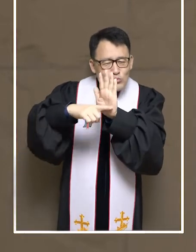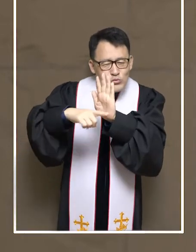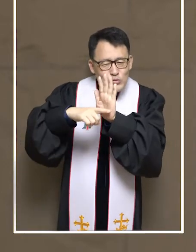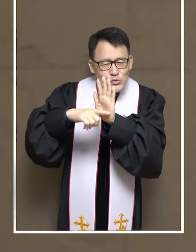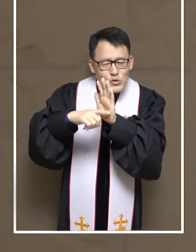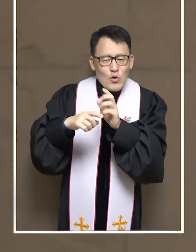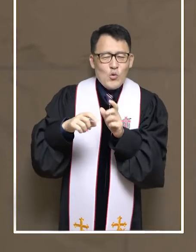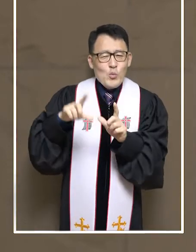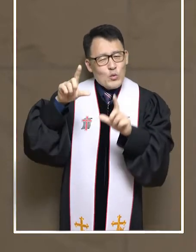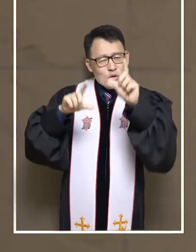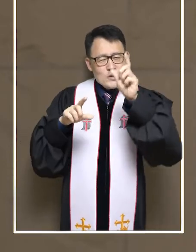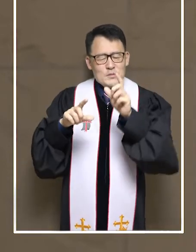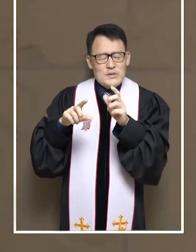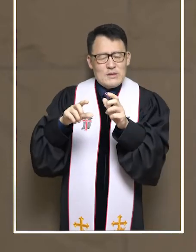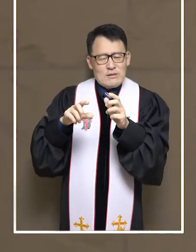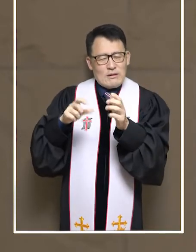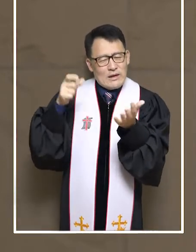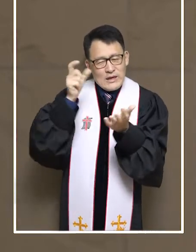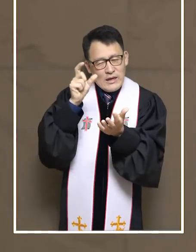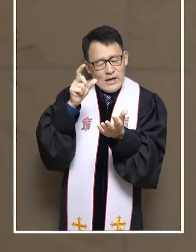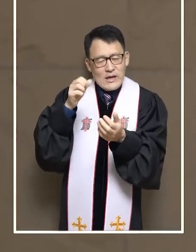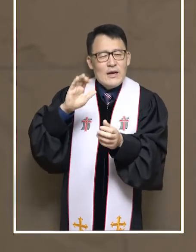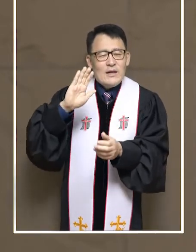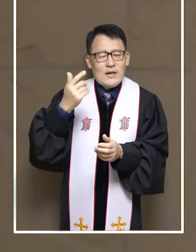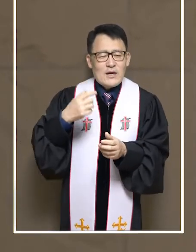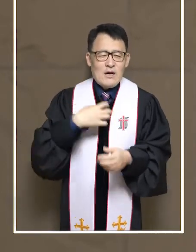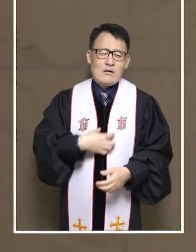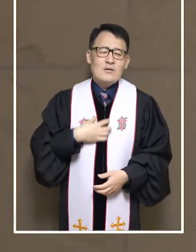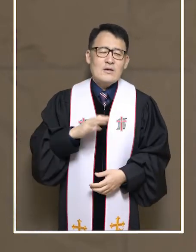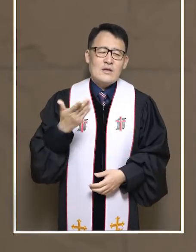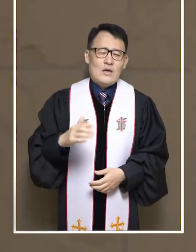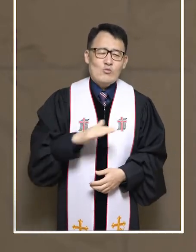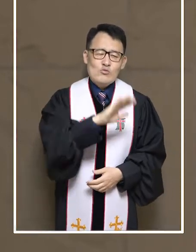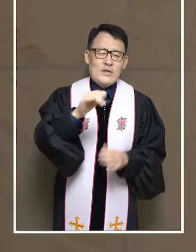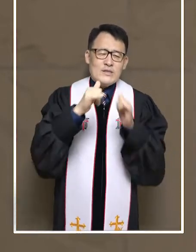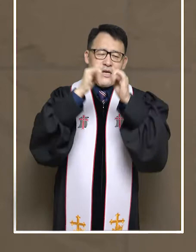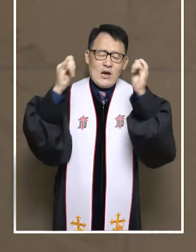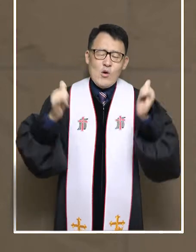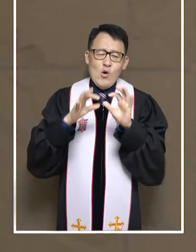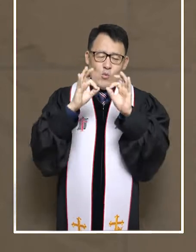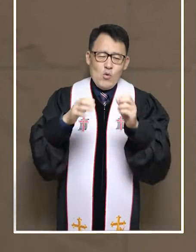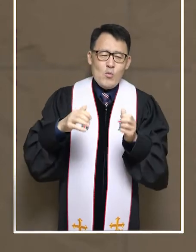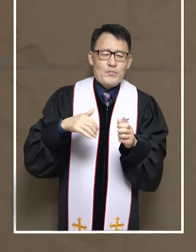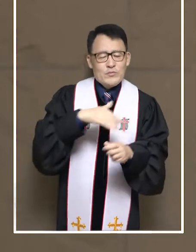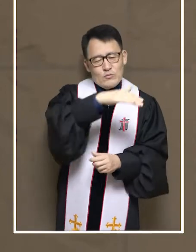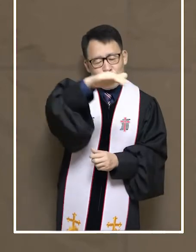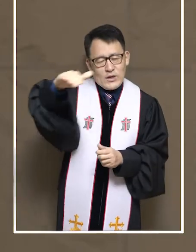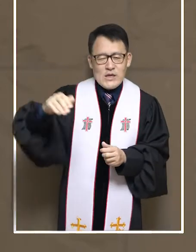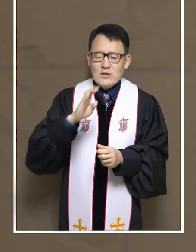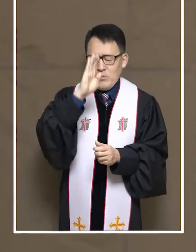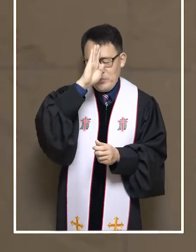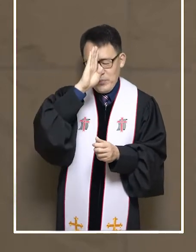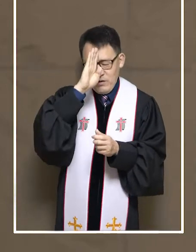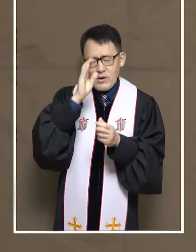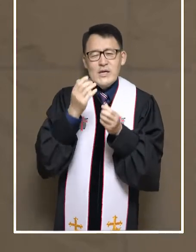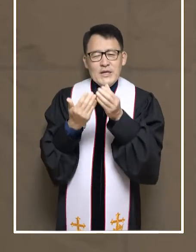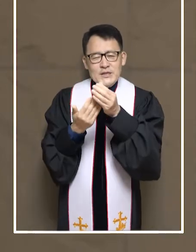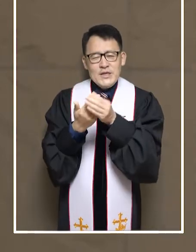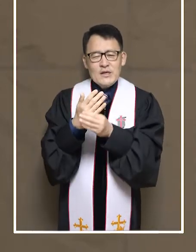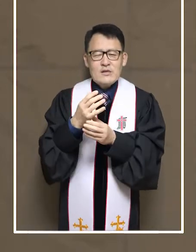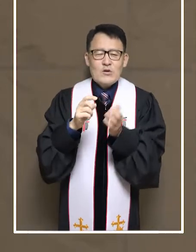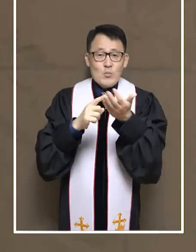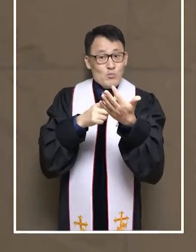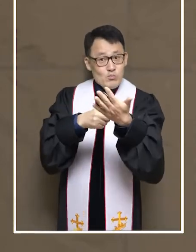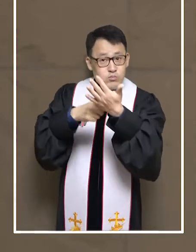비뚤어진 태도가 고착화될까, 그게 참 염려스럽습니다. 우리 사회를 보면 그런 증세들이 벌써